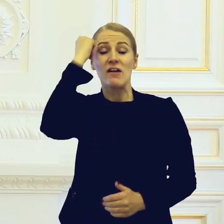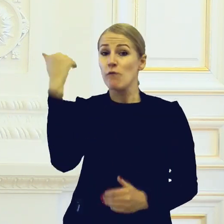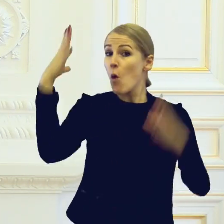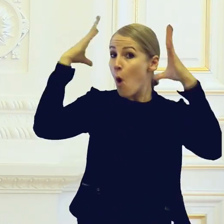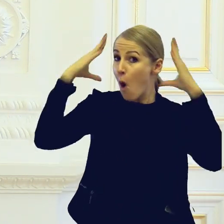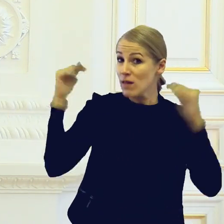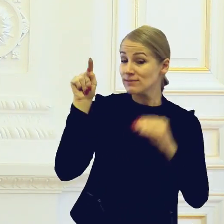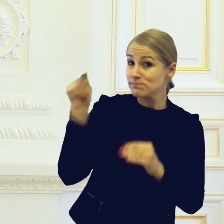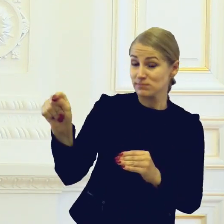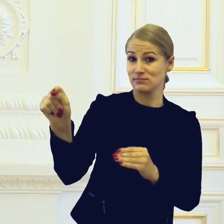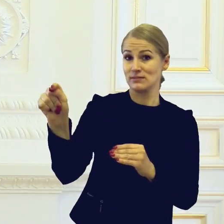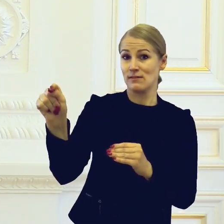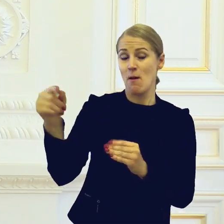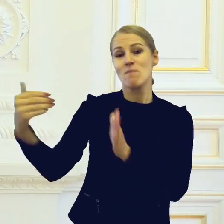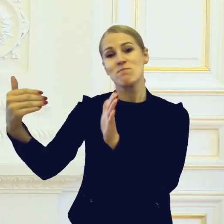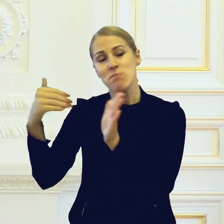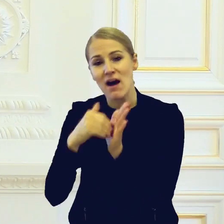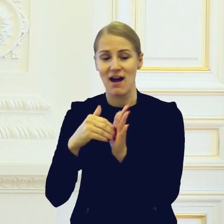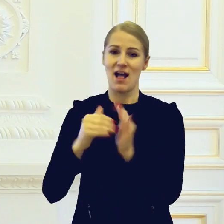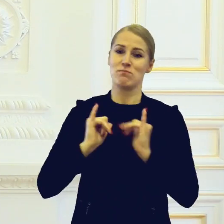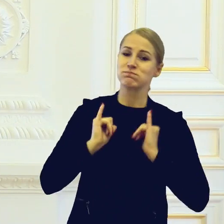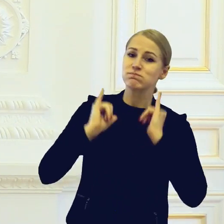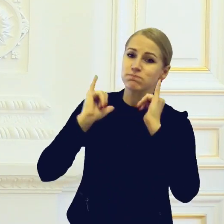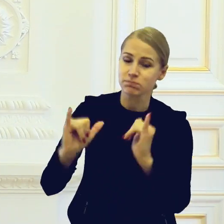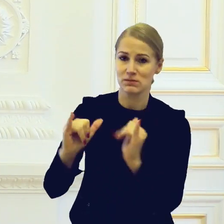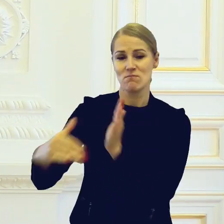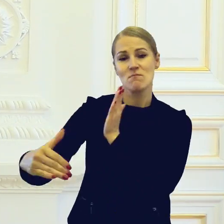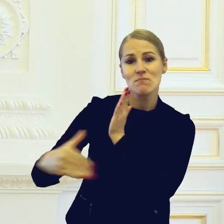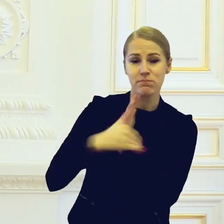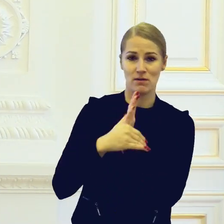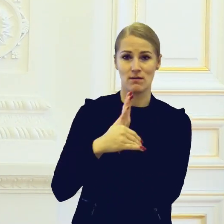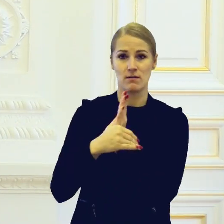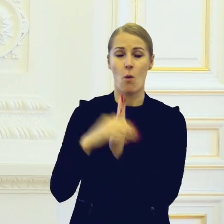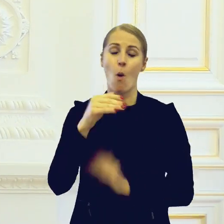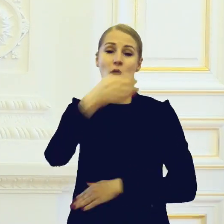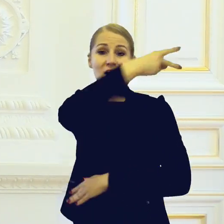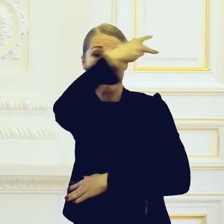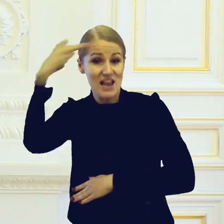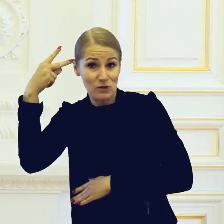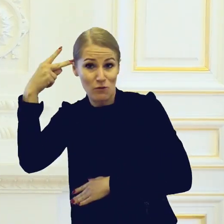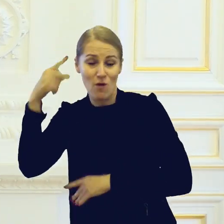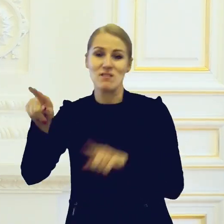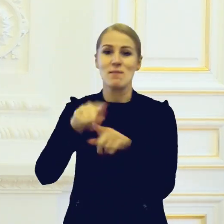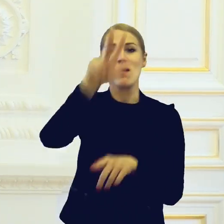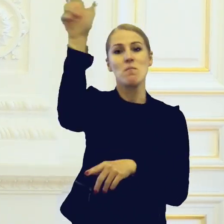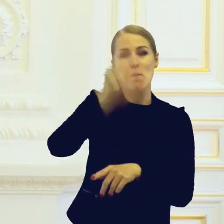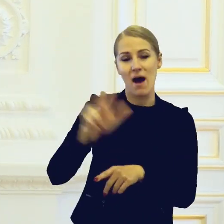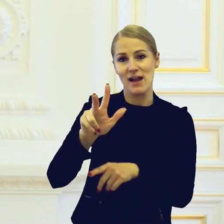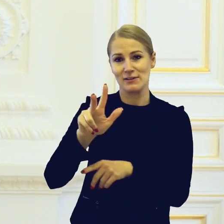už solidarumą ir pagalbą, stiprinant tiek Lietuvos, tiek Baltijos šalių viso regiono